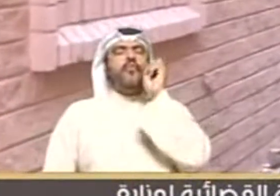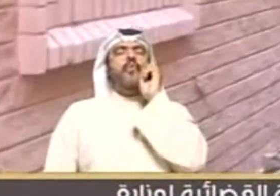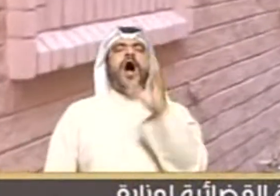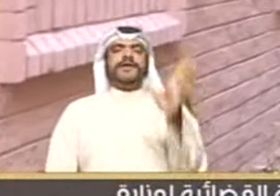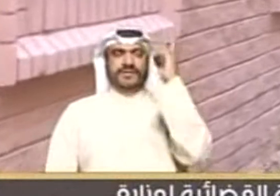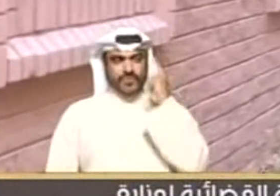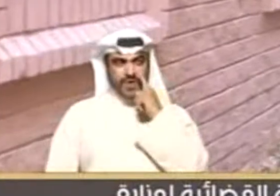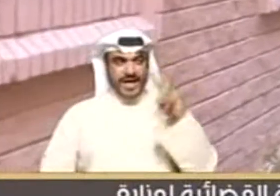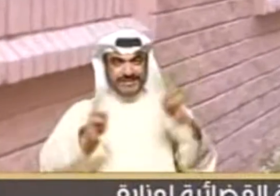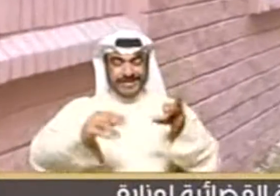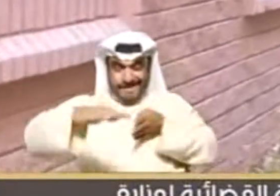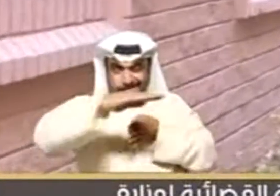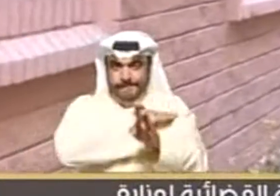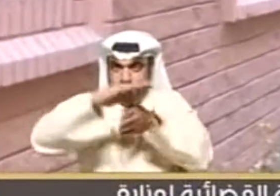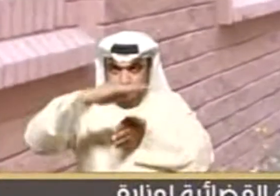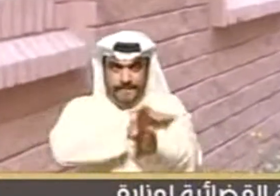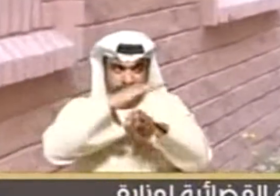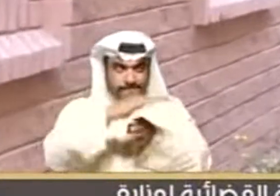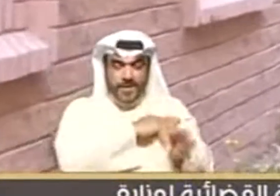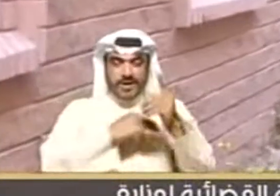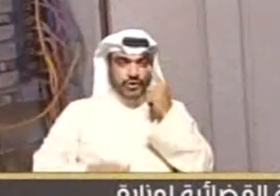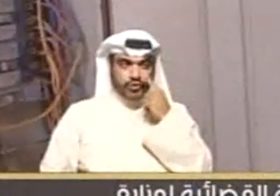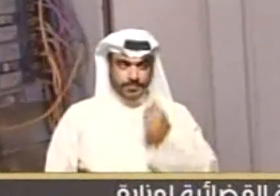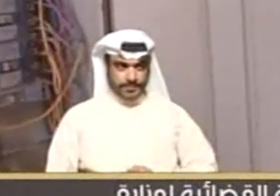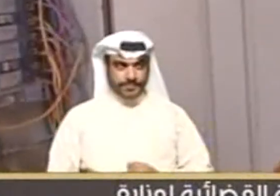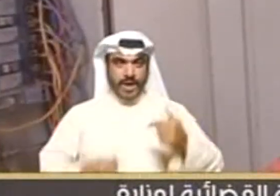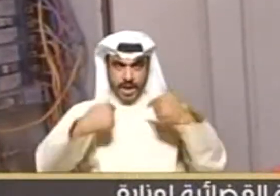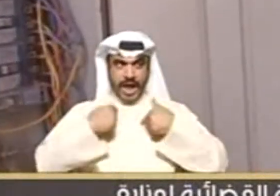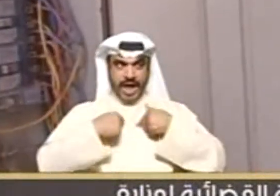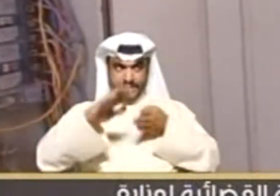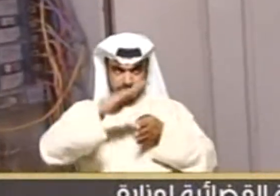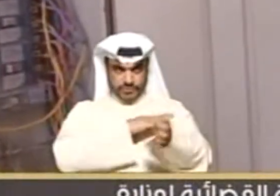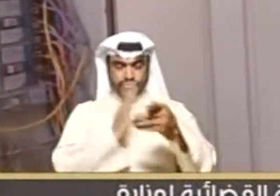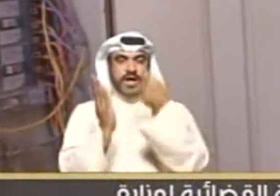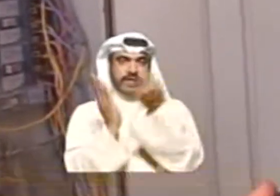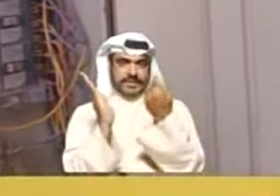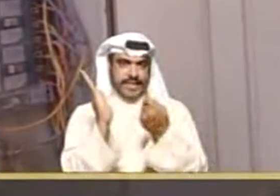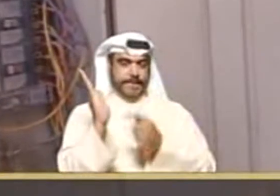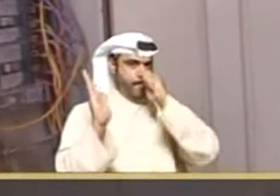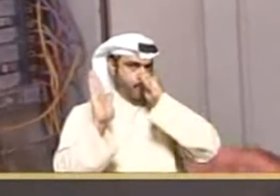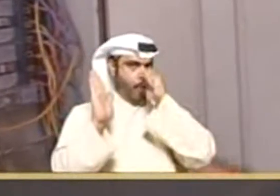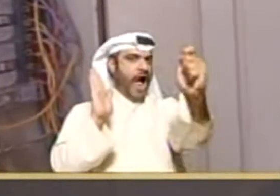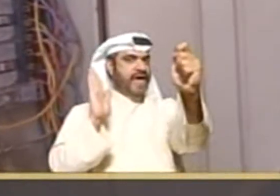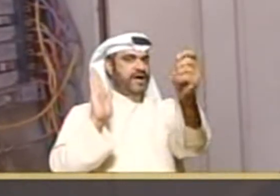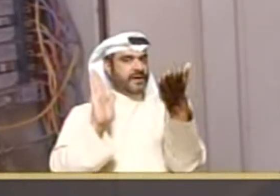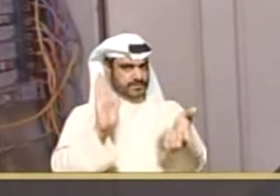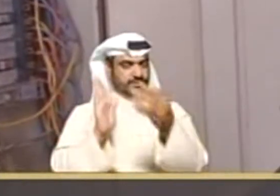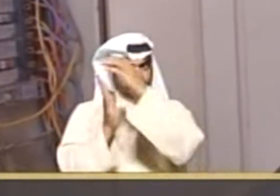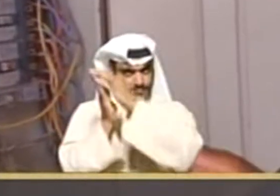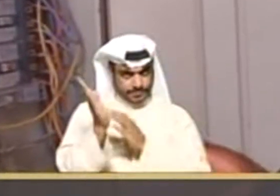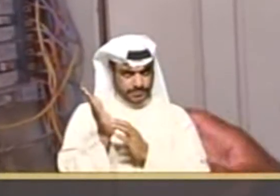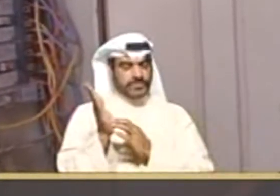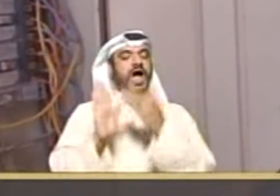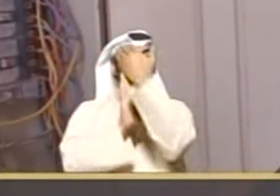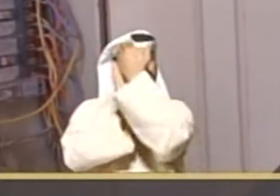القضائية يوميا بناء على بلاغات تصلهم. إحنا طبعا أول شيء نحرر المخالفة، زين نحط على الجهاز